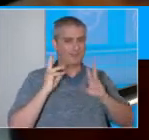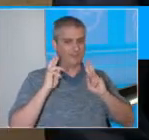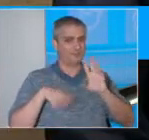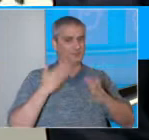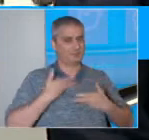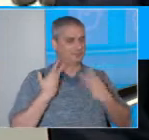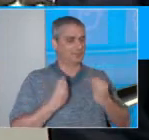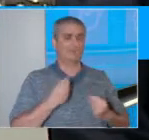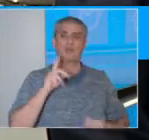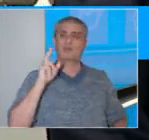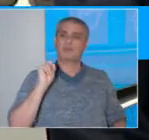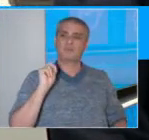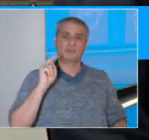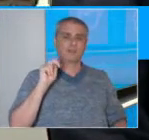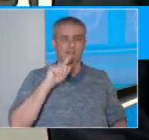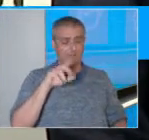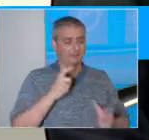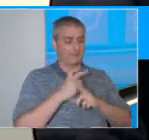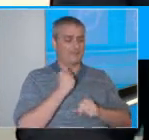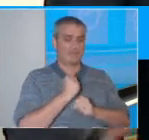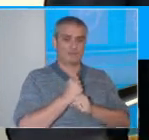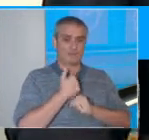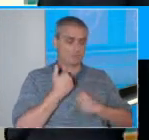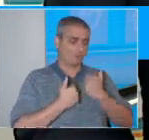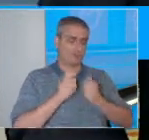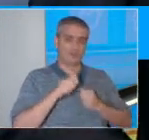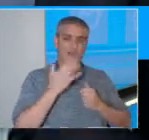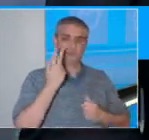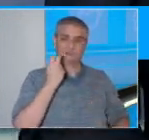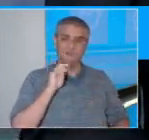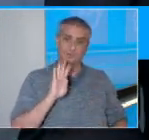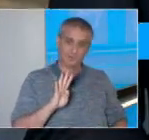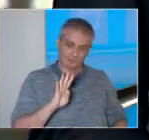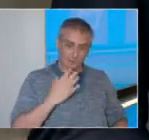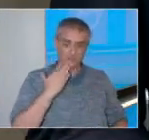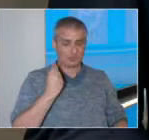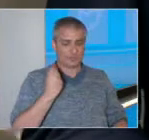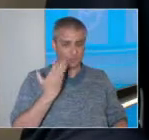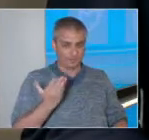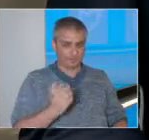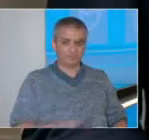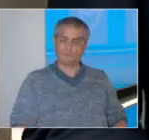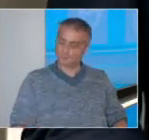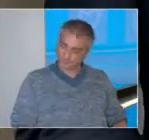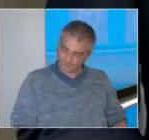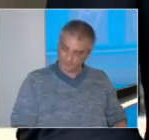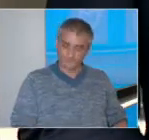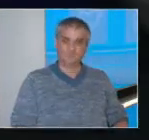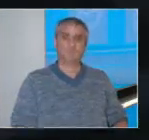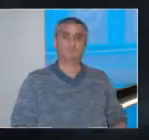כן, נעמה לזימי, מפלגת העבודה, מועמדת לכנסת ה-24, תודה רבה לך. תודה רבה